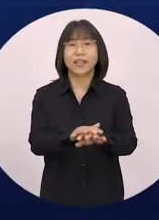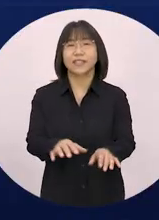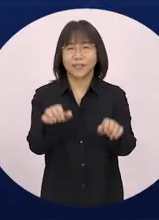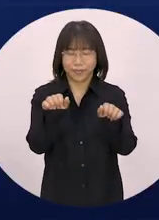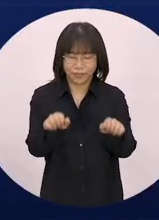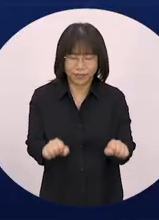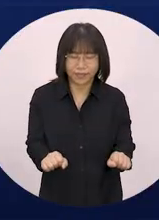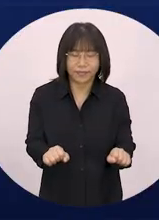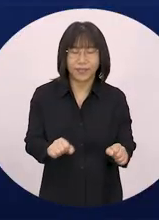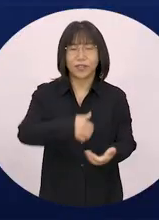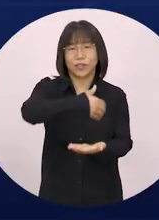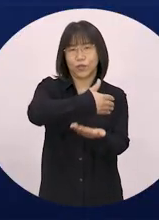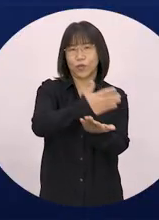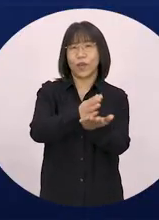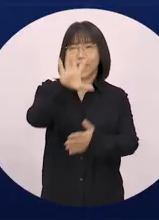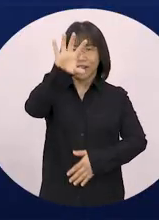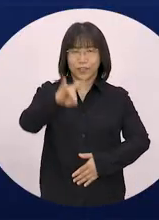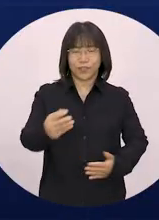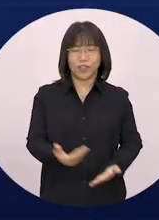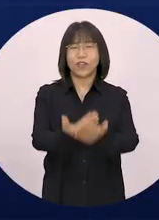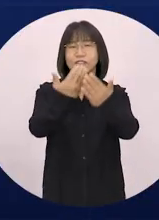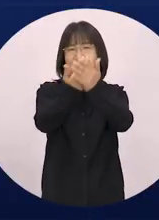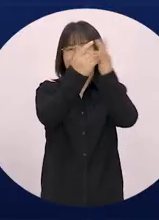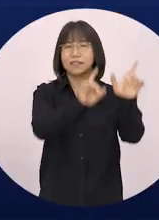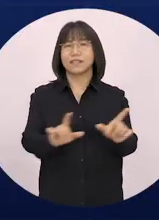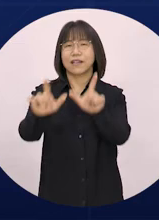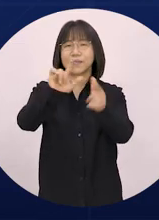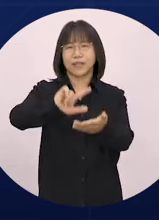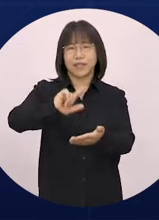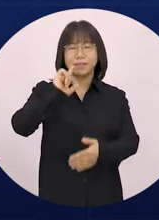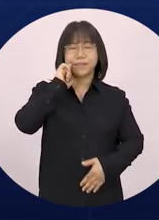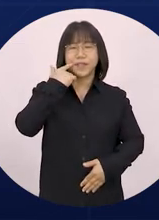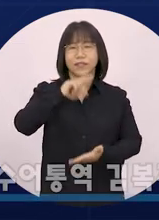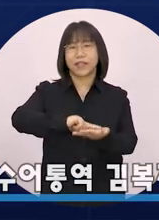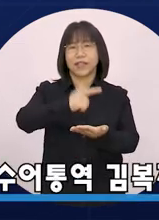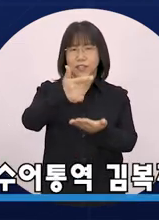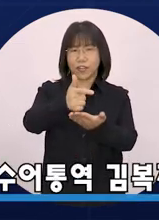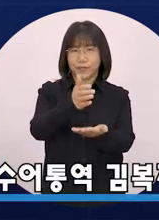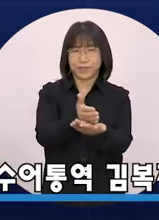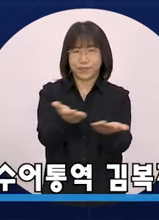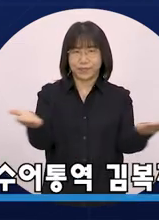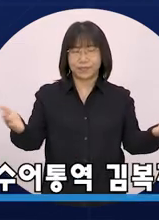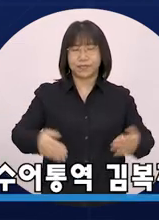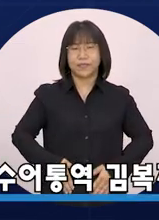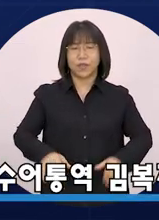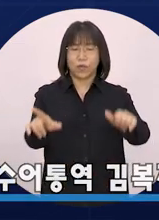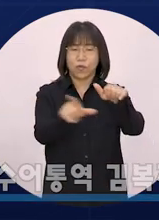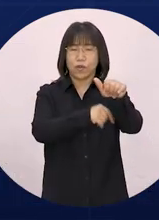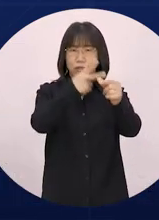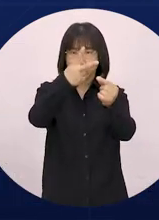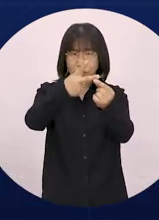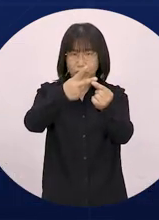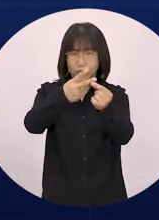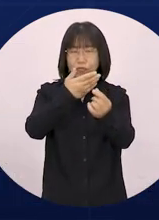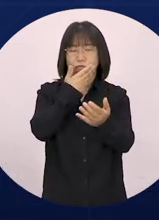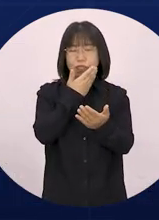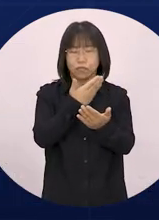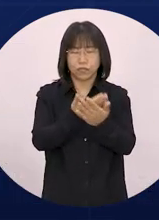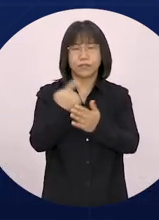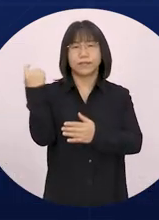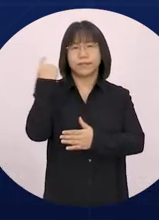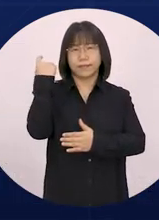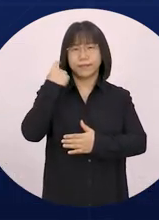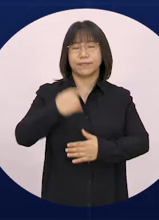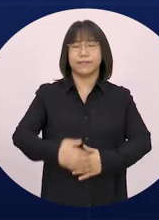국민 여러분 안녕하십니까? 조화로운 성장, 삶이 아름다운 강서, 아이강서TV 김민주입니다. 5월 둘째 주 주간